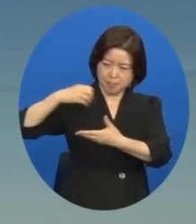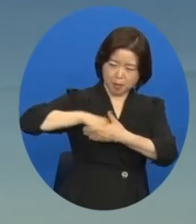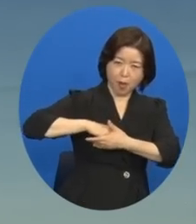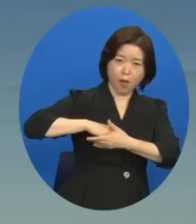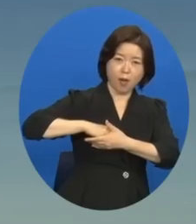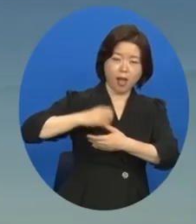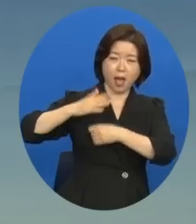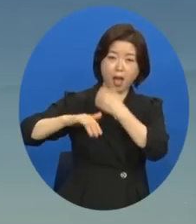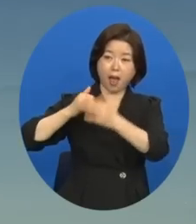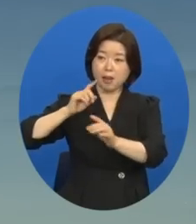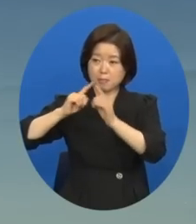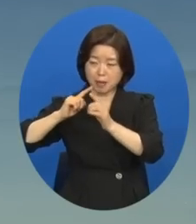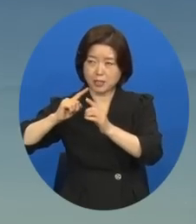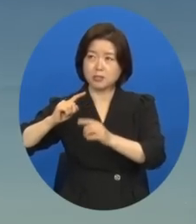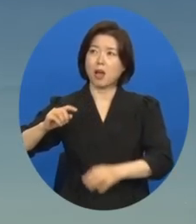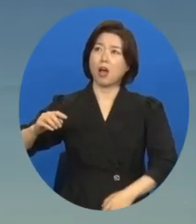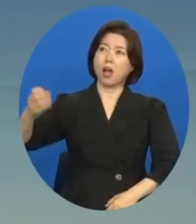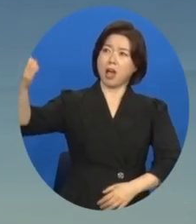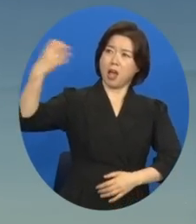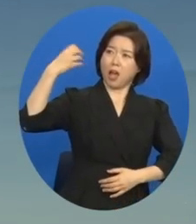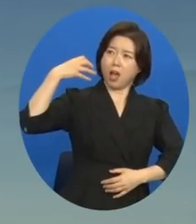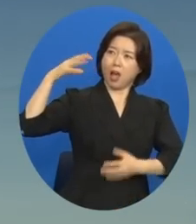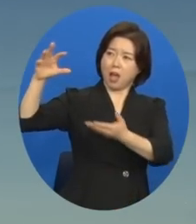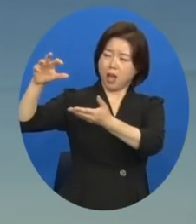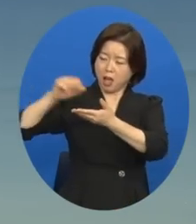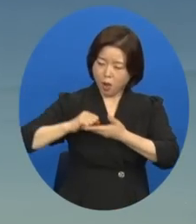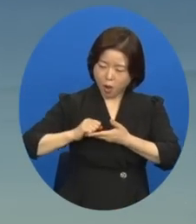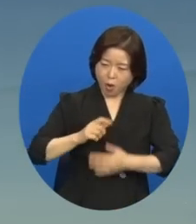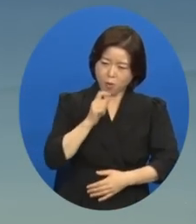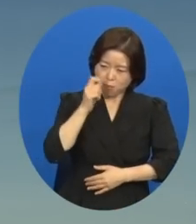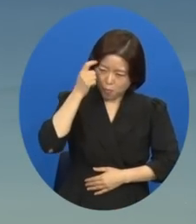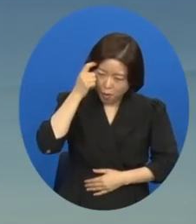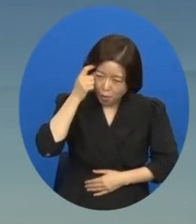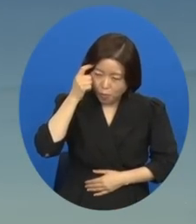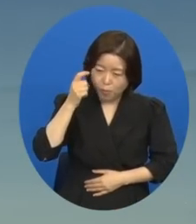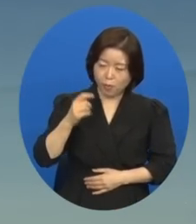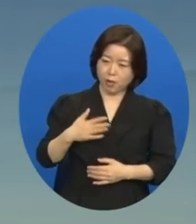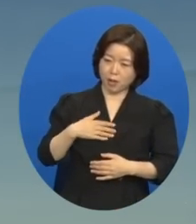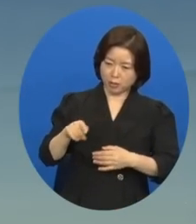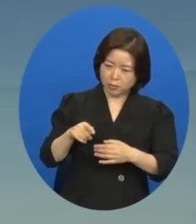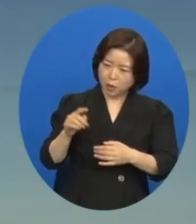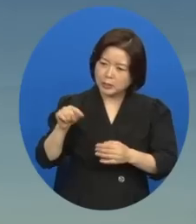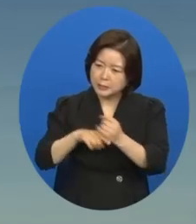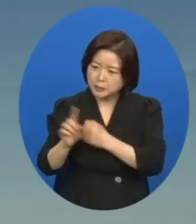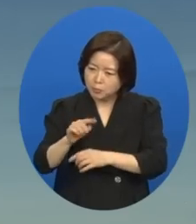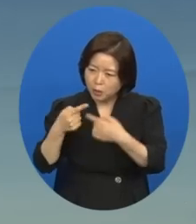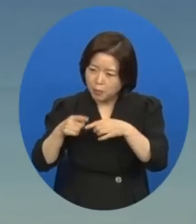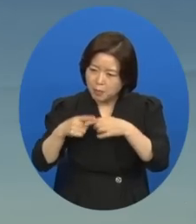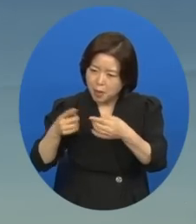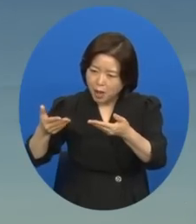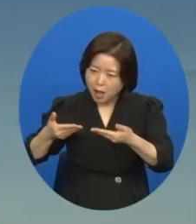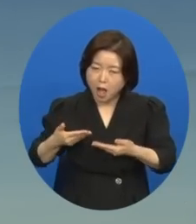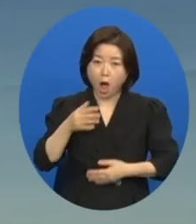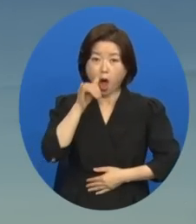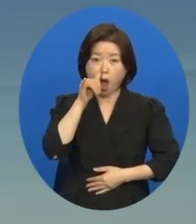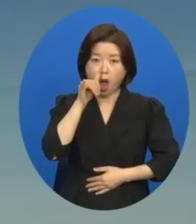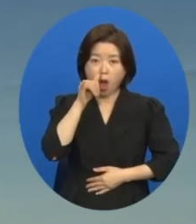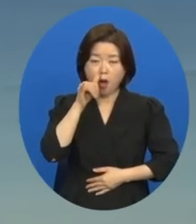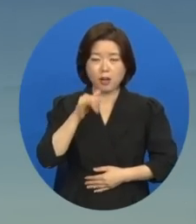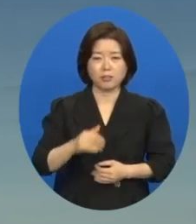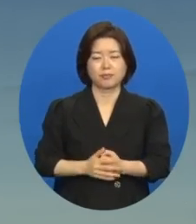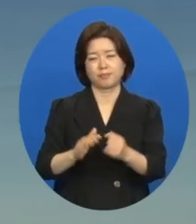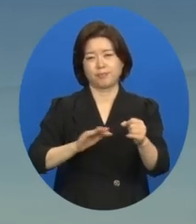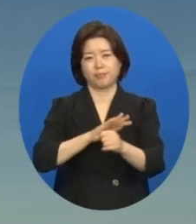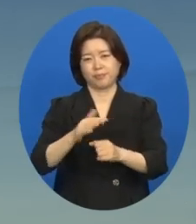말씀으로 들려지고 묵상되어지고 해석되어지고 계십니까?